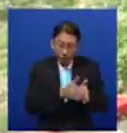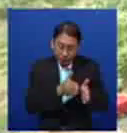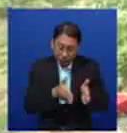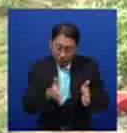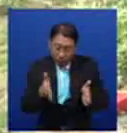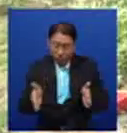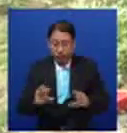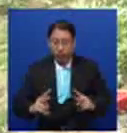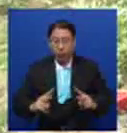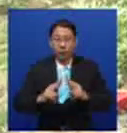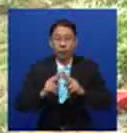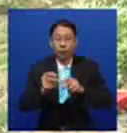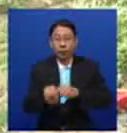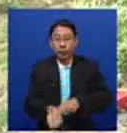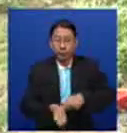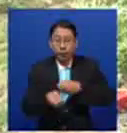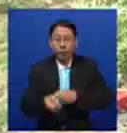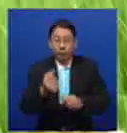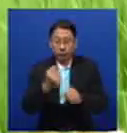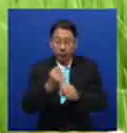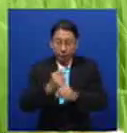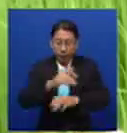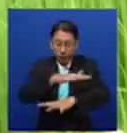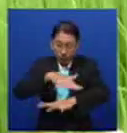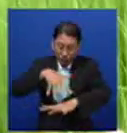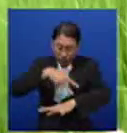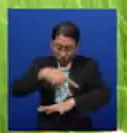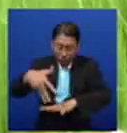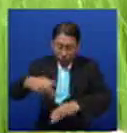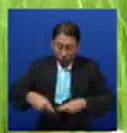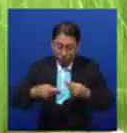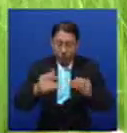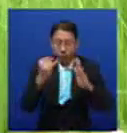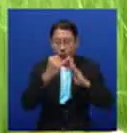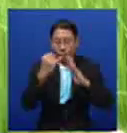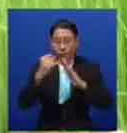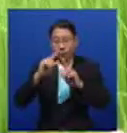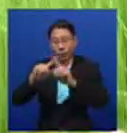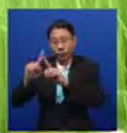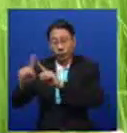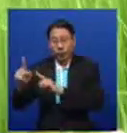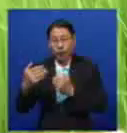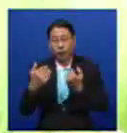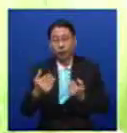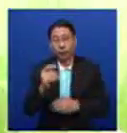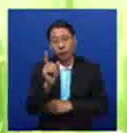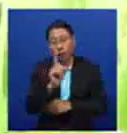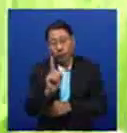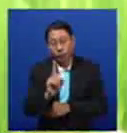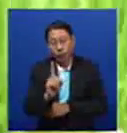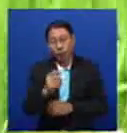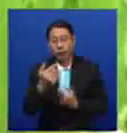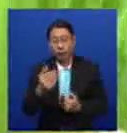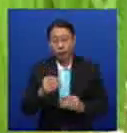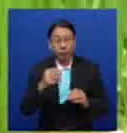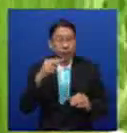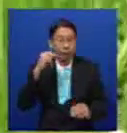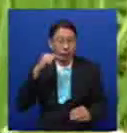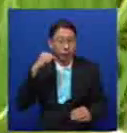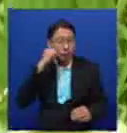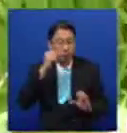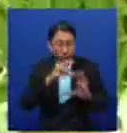งกระทรวงเกษตรและสหกรณ์จะจัดทำตารางพื้นที่ไปยังจังหวัดต่างๆในพื้นที่ใดว่าจะต้องมีการปล่อยน้ำบ้